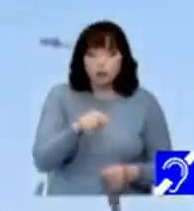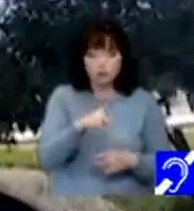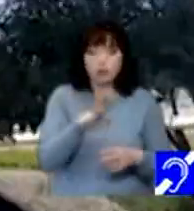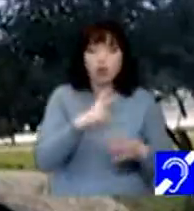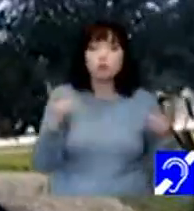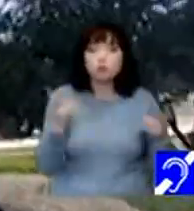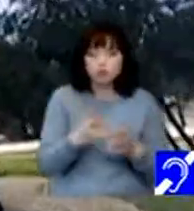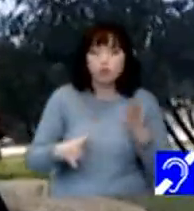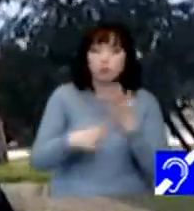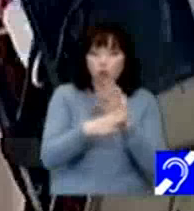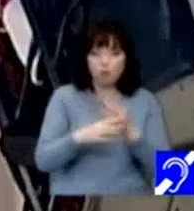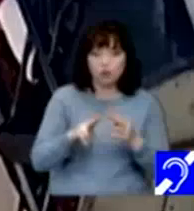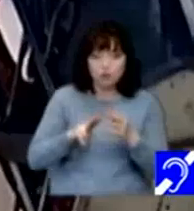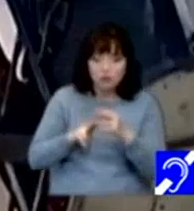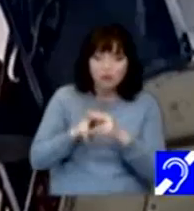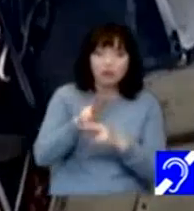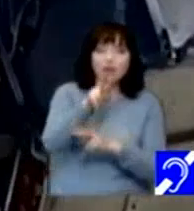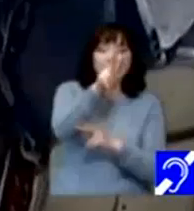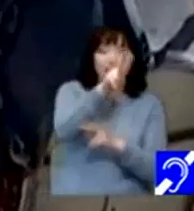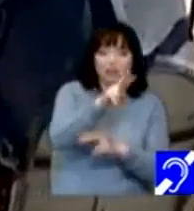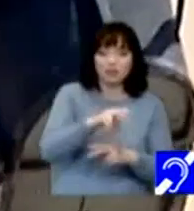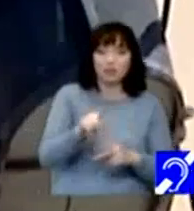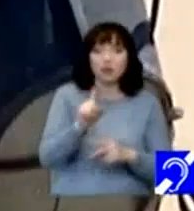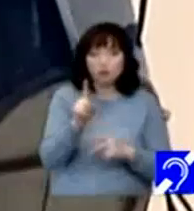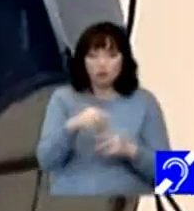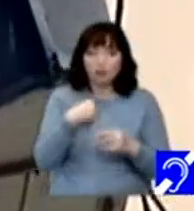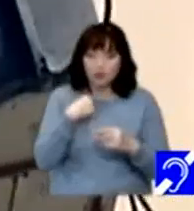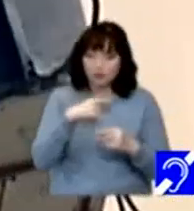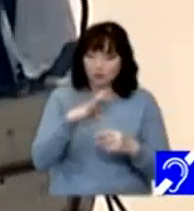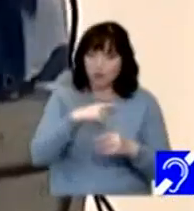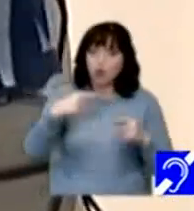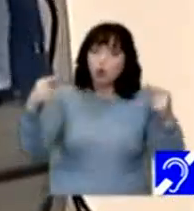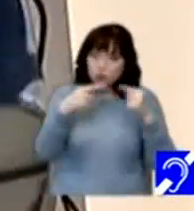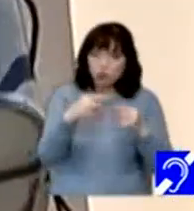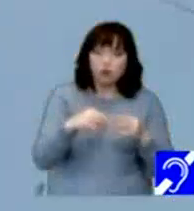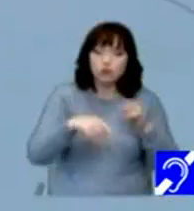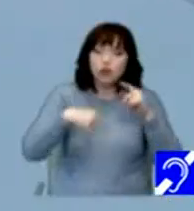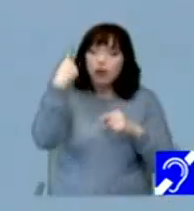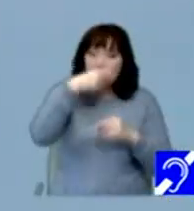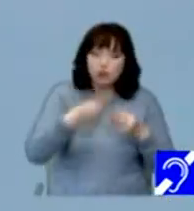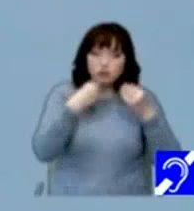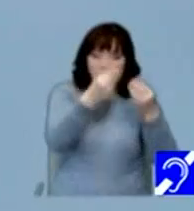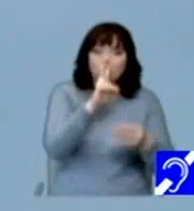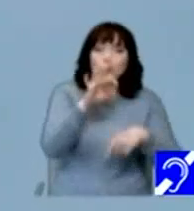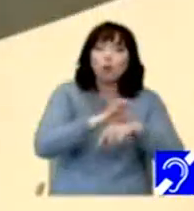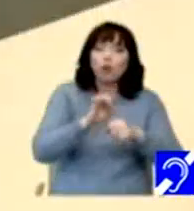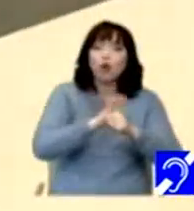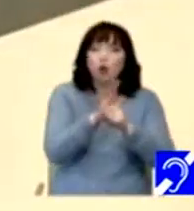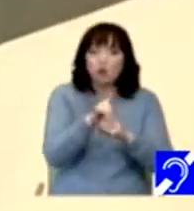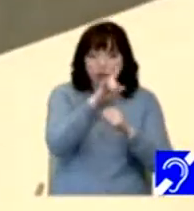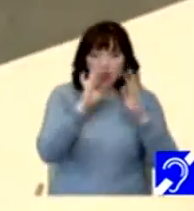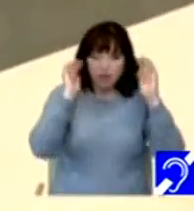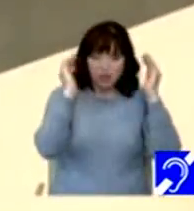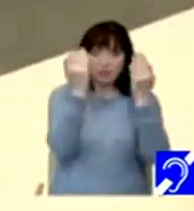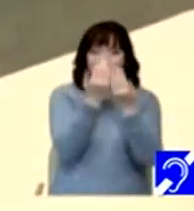de ajutorul pompierilor în capitala peruană Lima. A vrut să le dea în siguranță cadouri copiilor bolnavi de COVID și izolați într-un centru